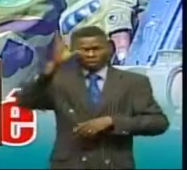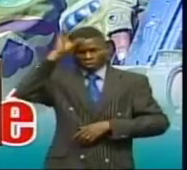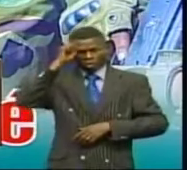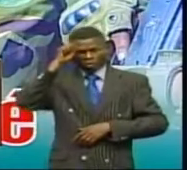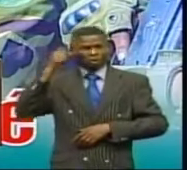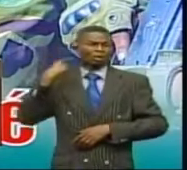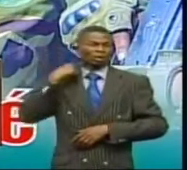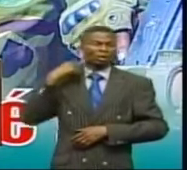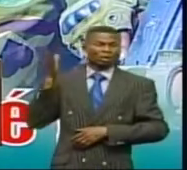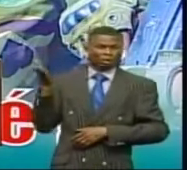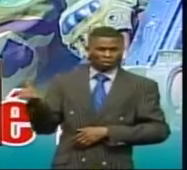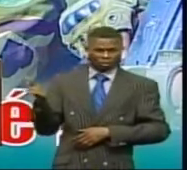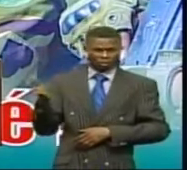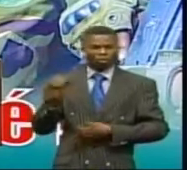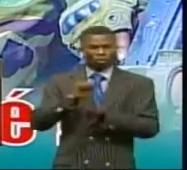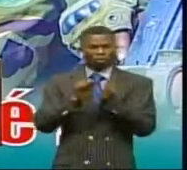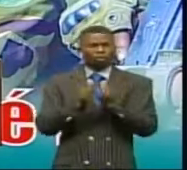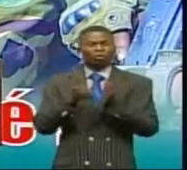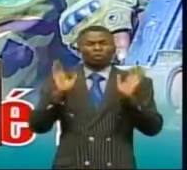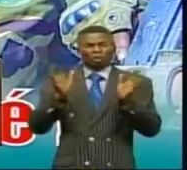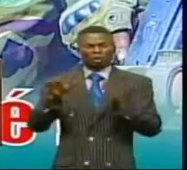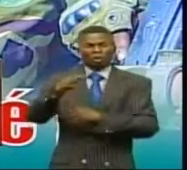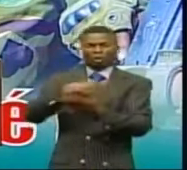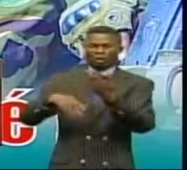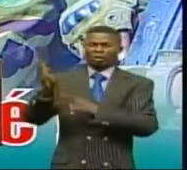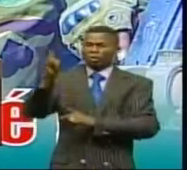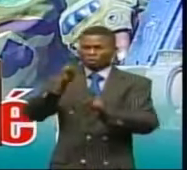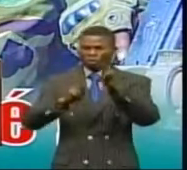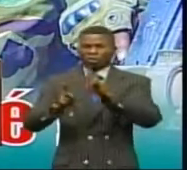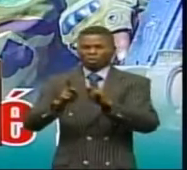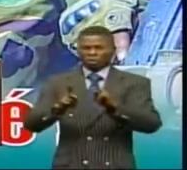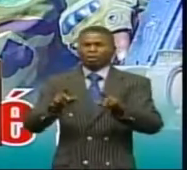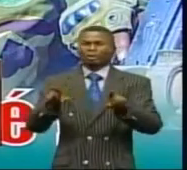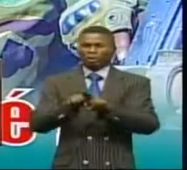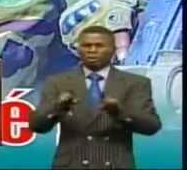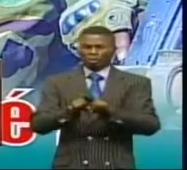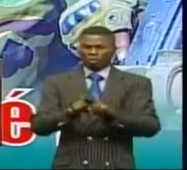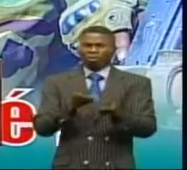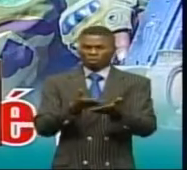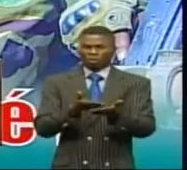fait état des situations qui troublent l'ordre public ou susceptibles de l'être.